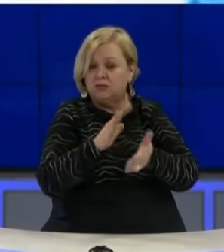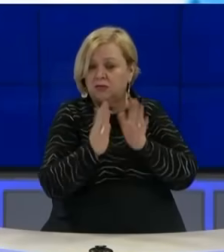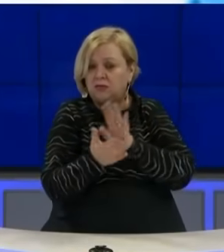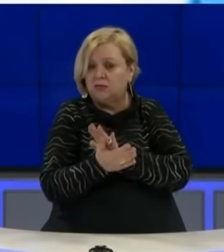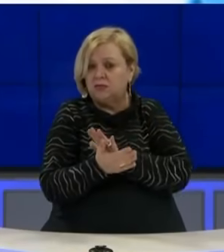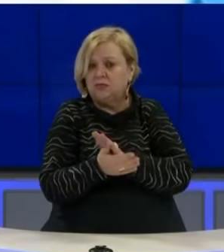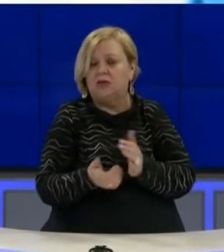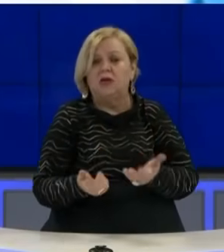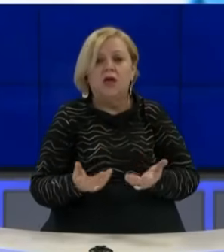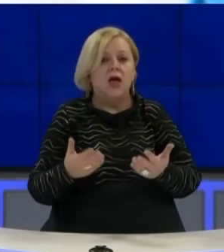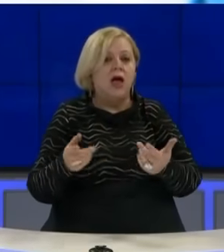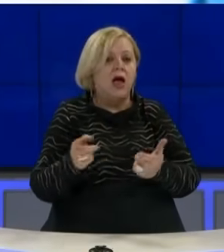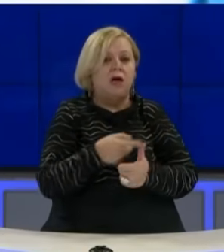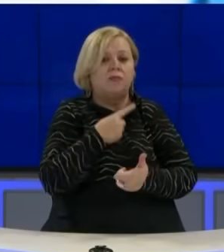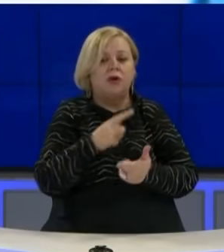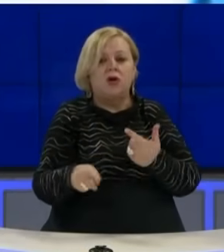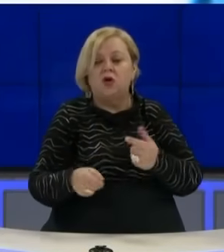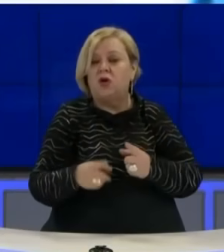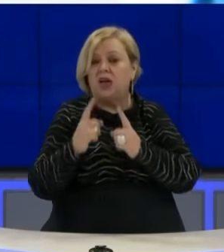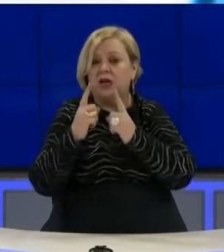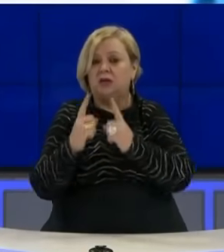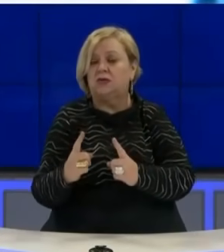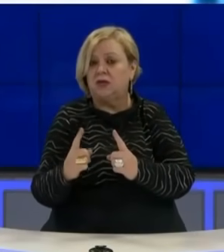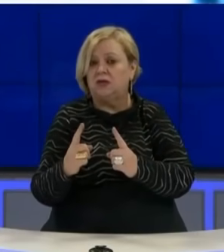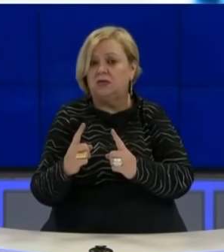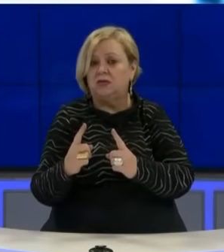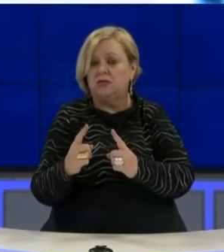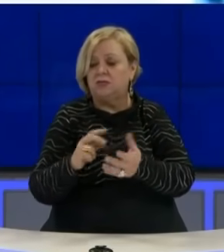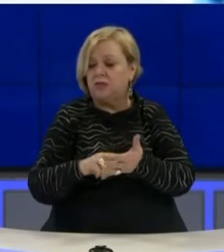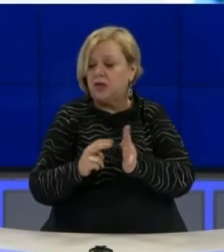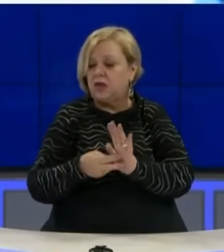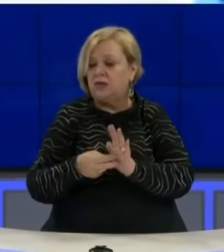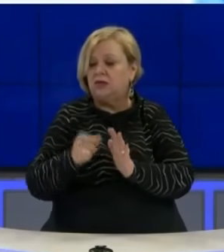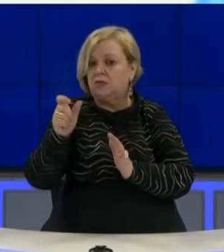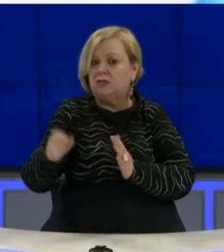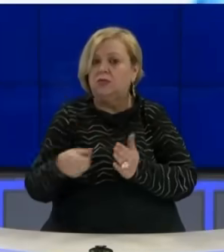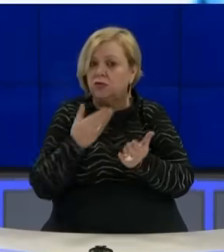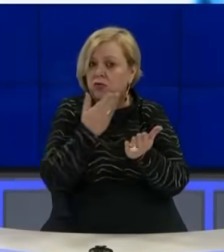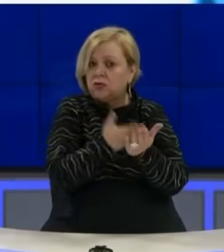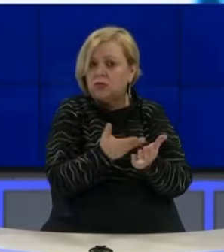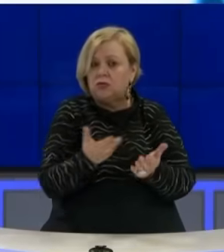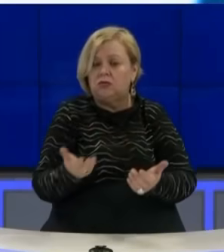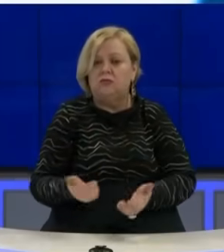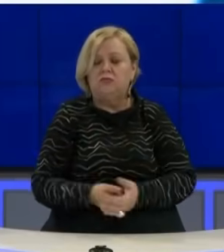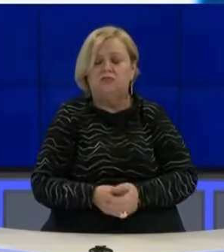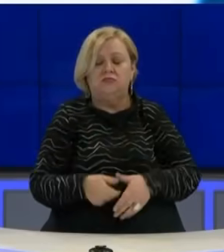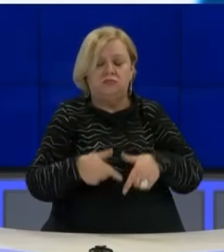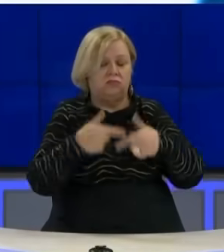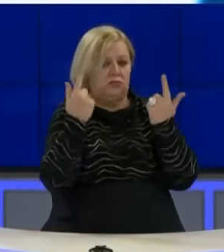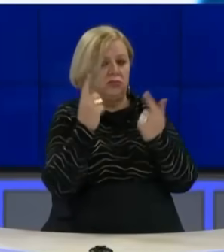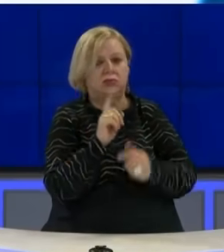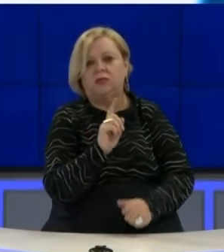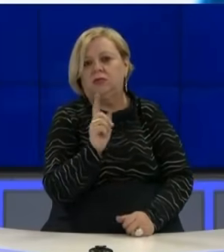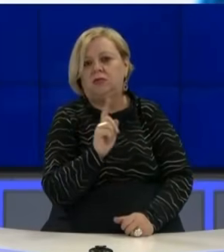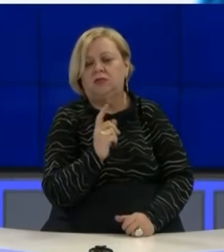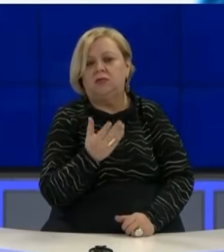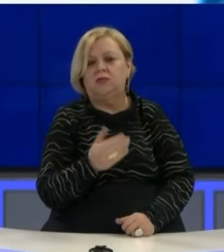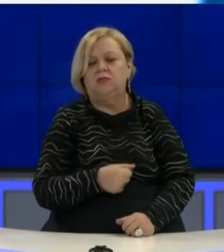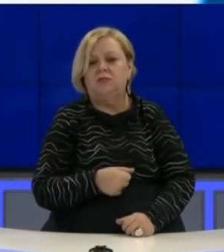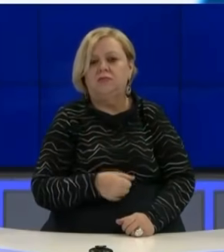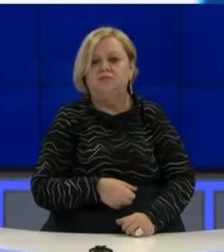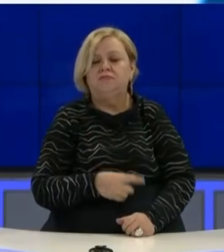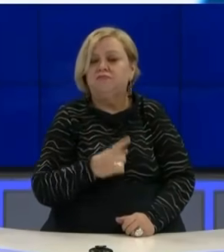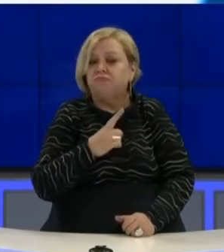zyres, apo do të mbesin ata kandidatët të cilët partiti kanë dërgu, sepse kjo tashmë nuk është e klarë me këtë